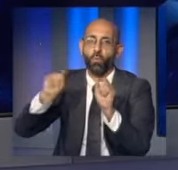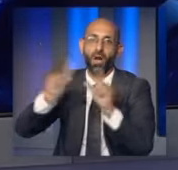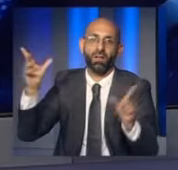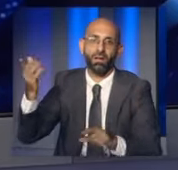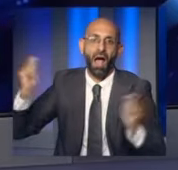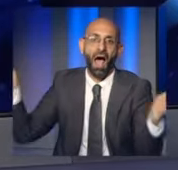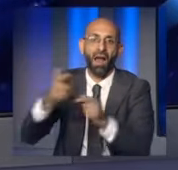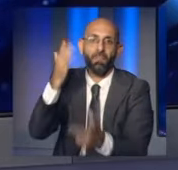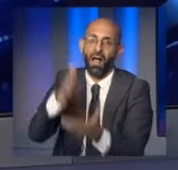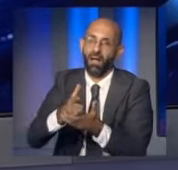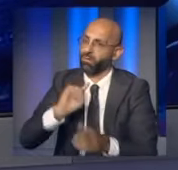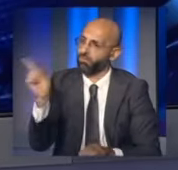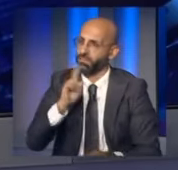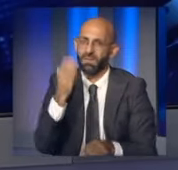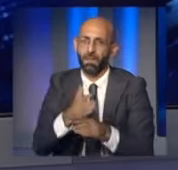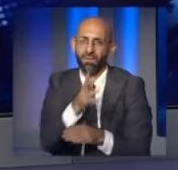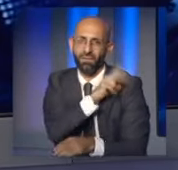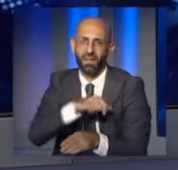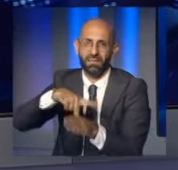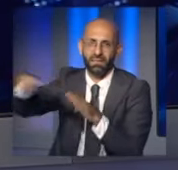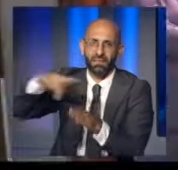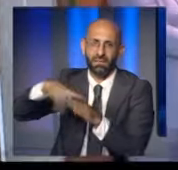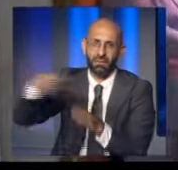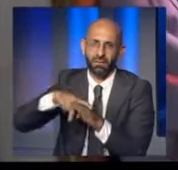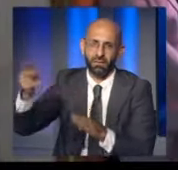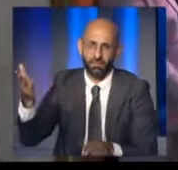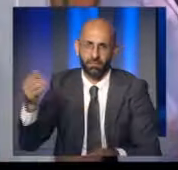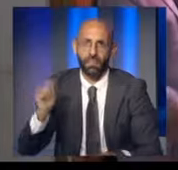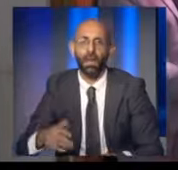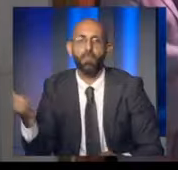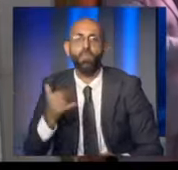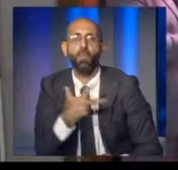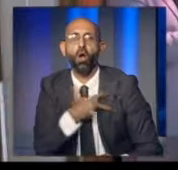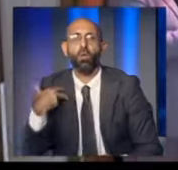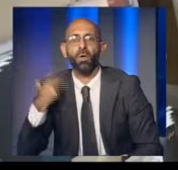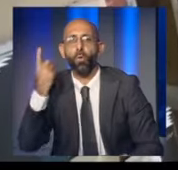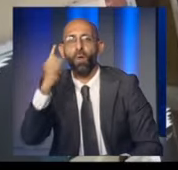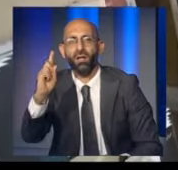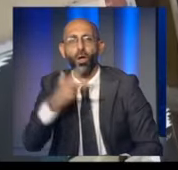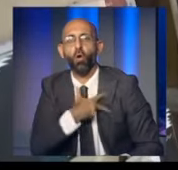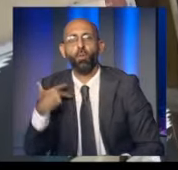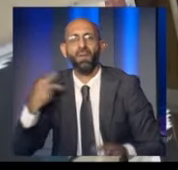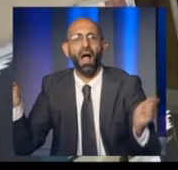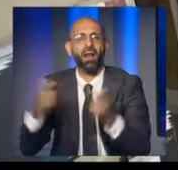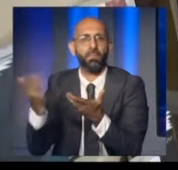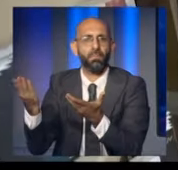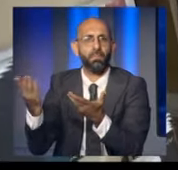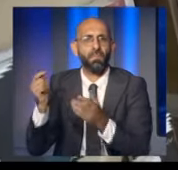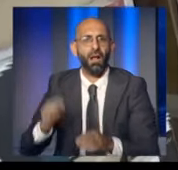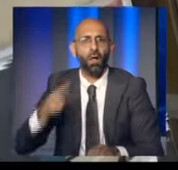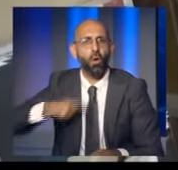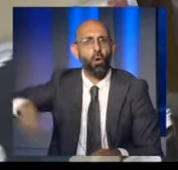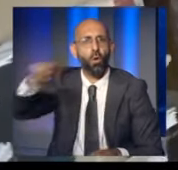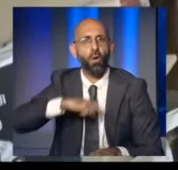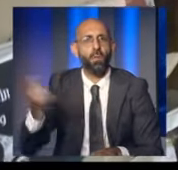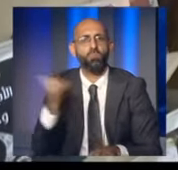أن العدو الإسرائيلي الذي عندما دخل في حرب غير محقة ضد الشعب الفلسطيني أقام ما يسمى حكومة